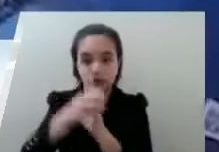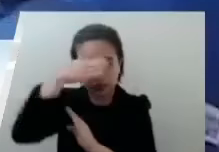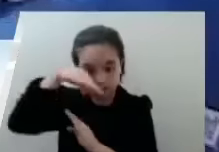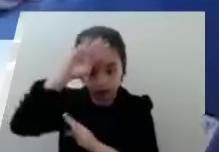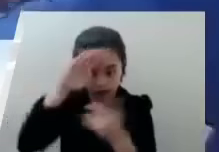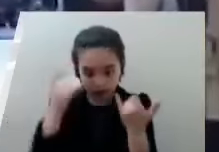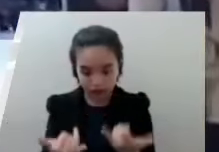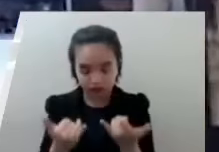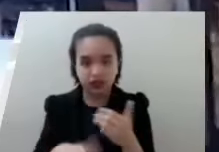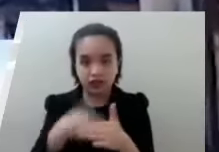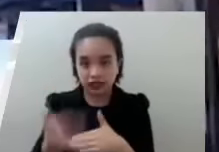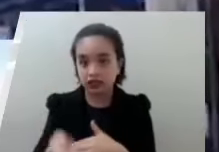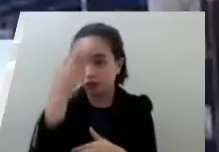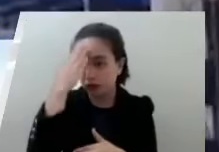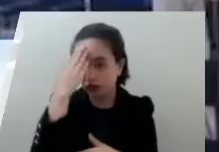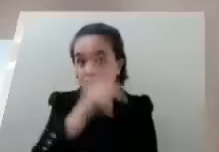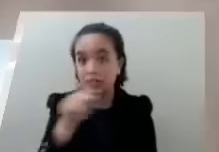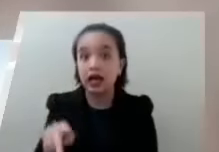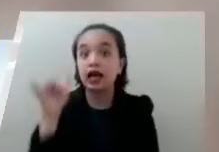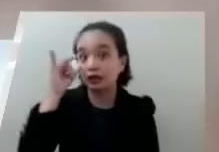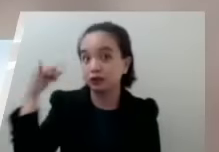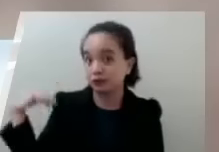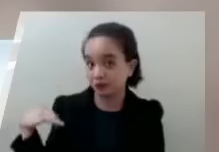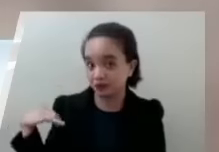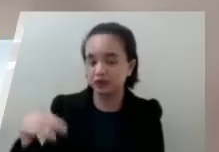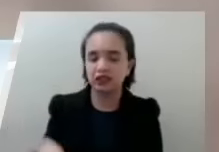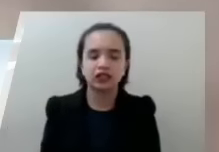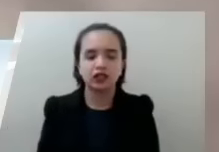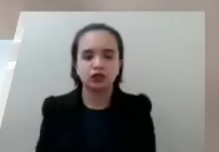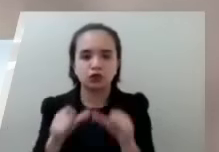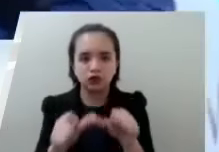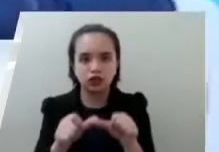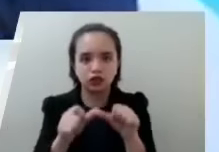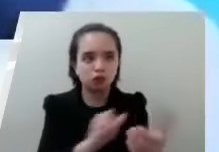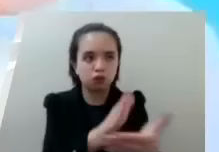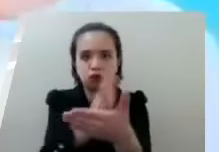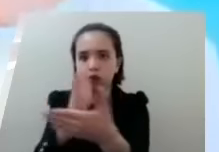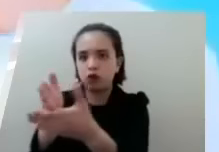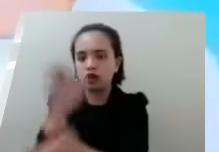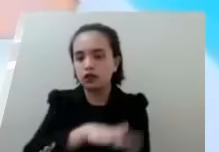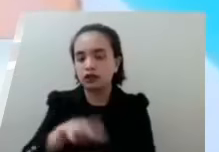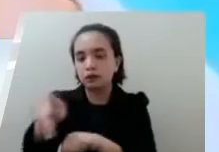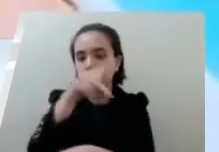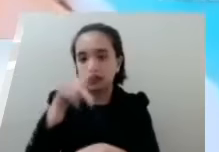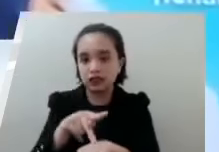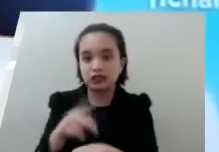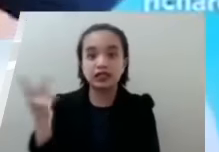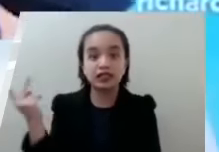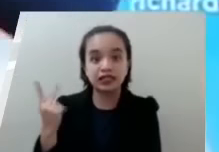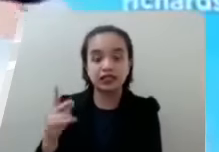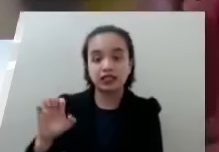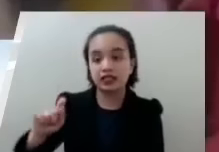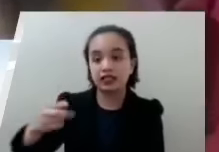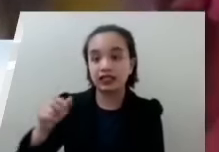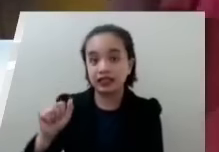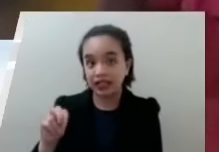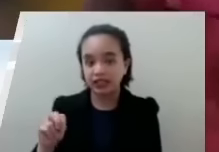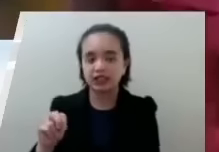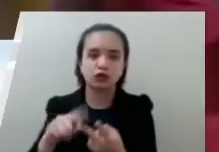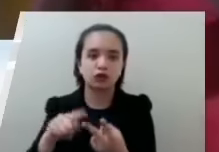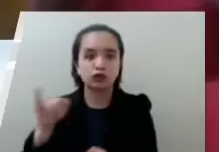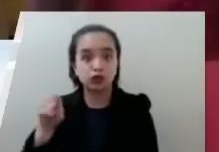sa Bulacan at Pampanga kahapon. Tuloy-tuloy ang nationwide tours ni na Ethan at Joy, or should we say, Marie, bago mapanood